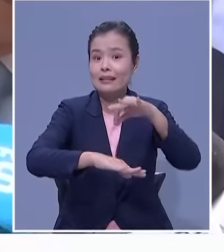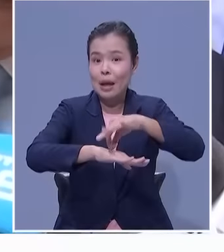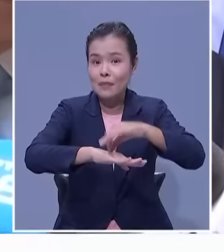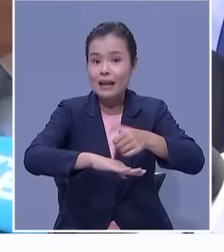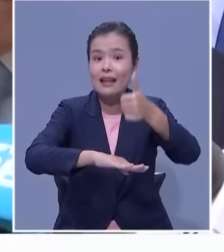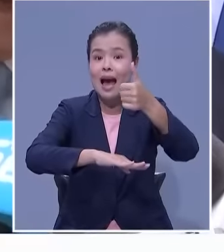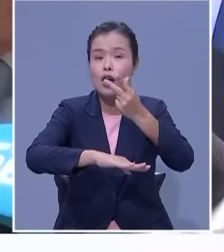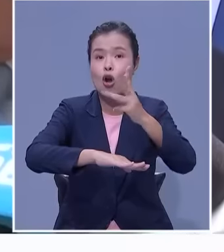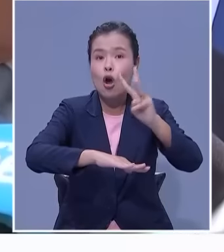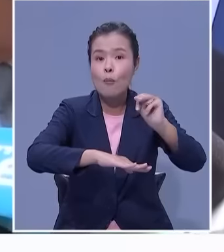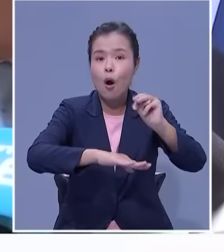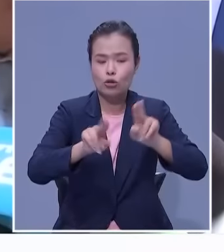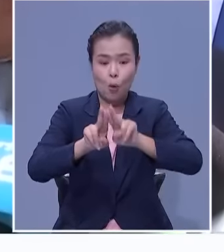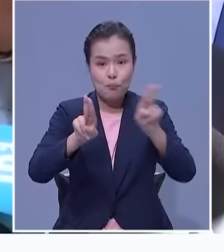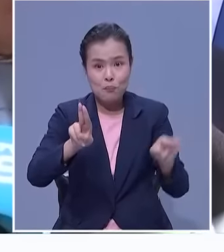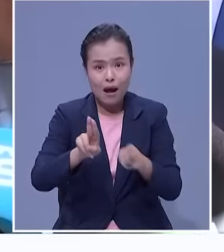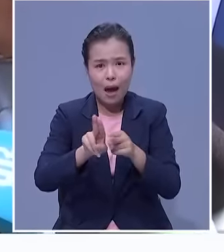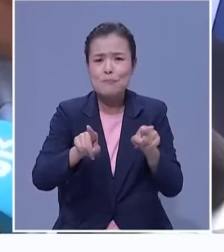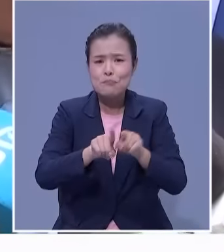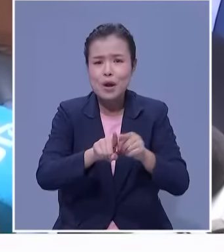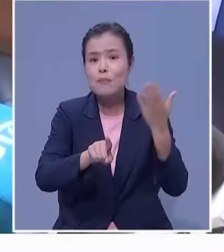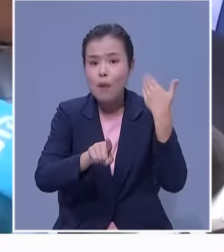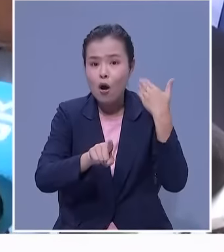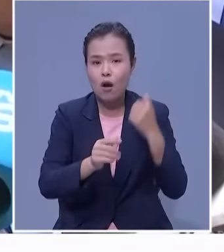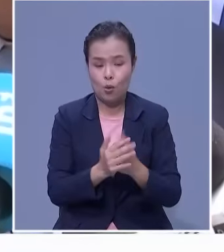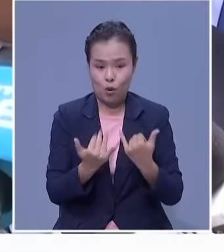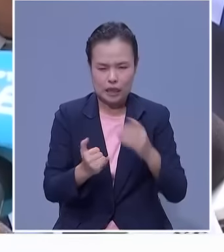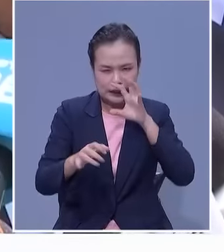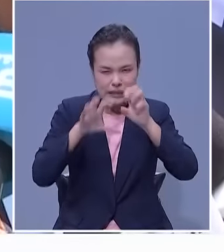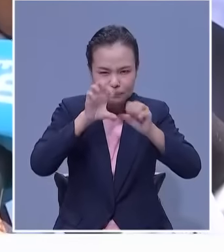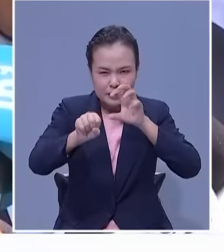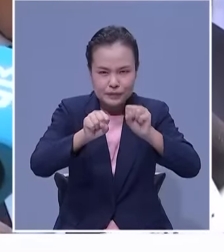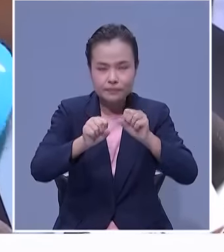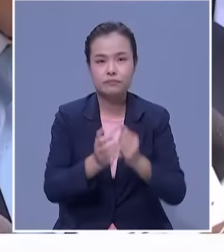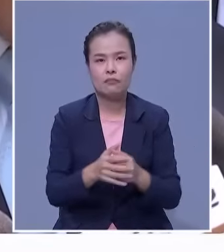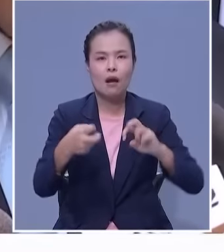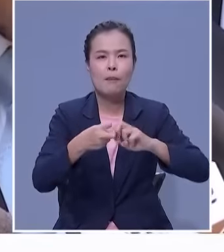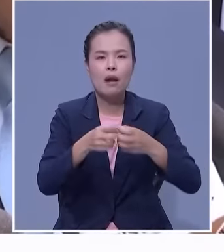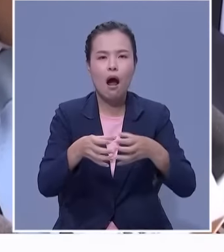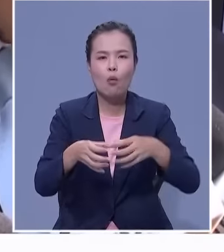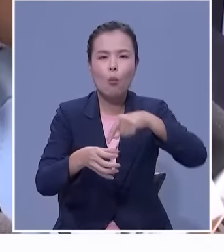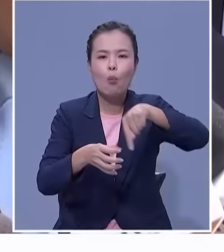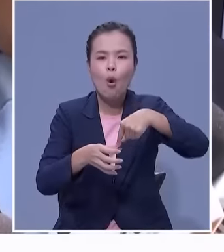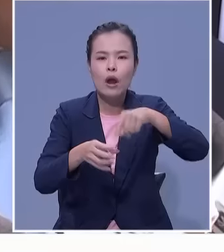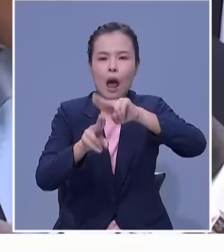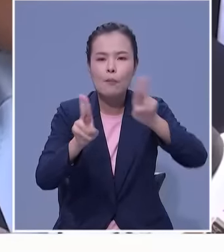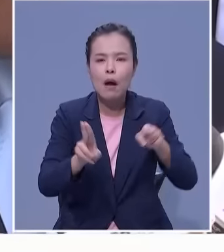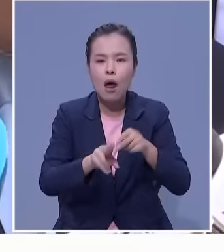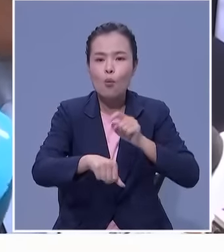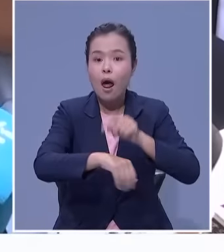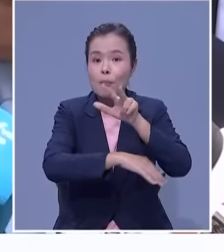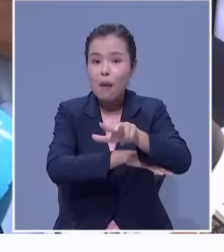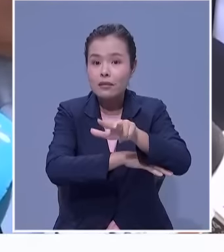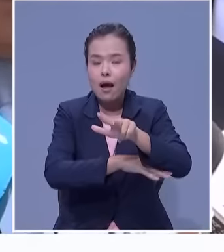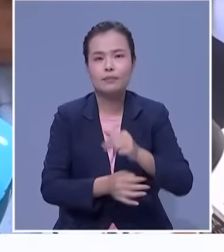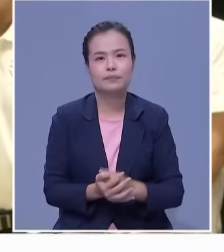ครมในโควต้าของพรรคพลังประชารัฐเหมือนเดิมวันนี้เดี๋ยวต้องจับตากันว่าเรื่องปัญหาภายในพรรคพลังประชารัฐ 15:00น